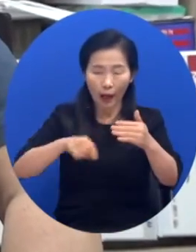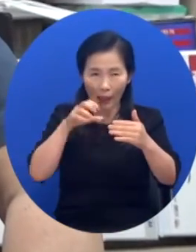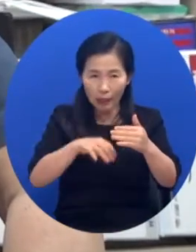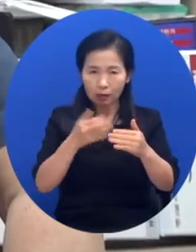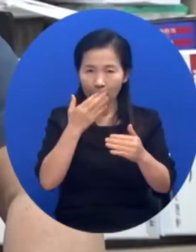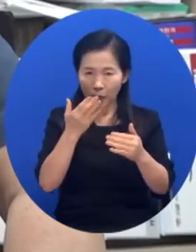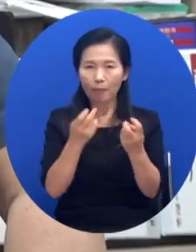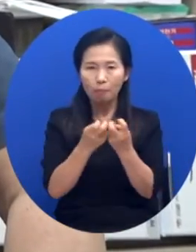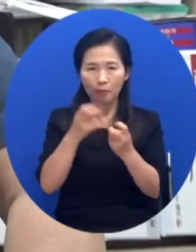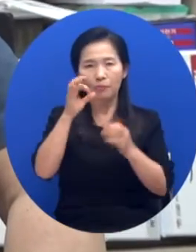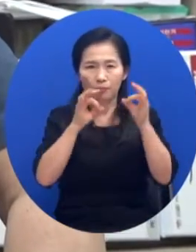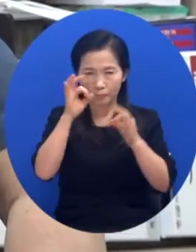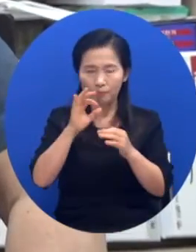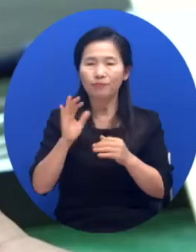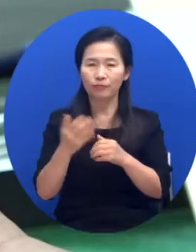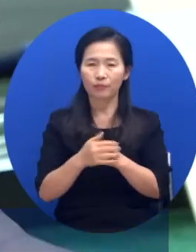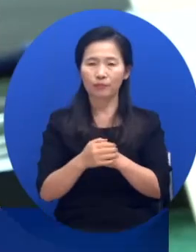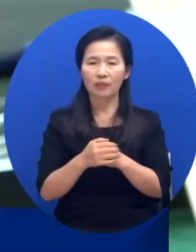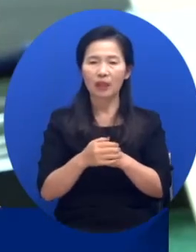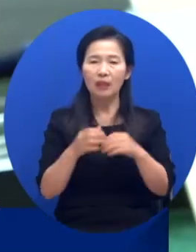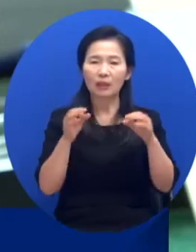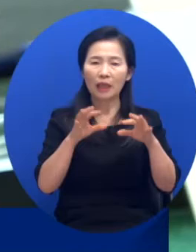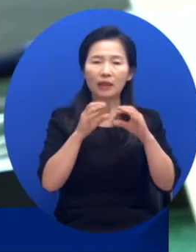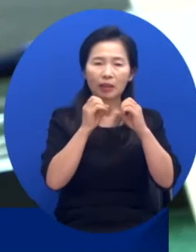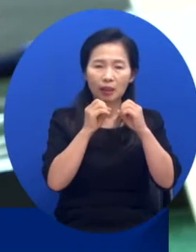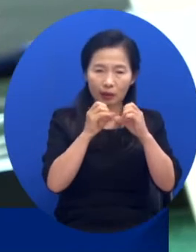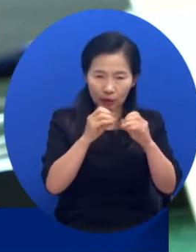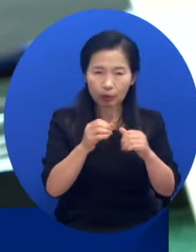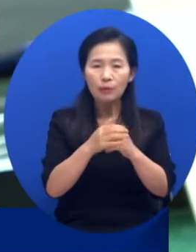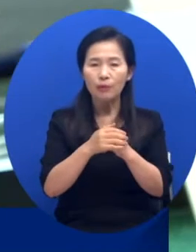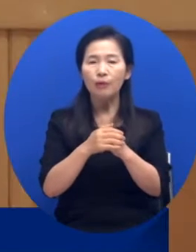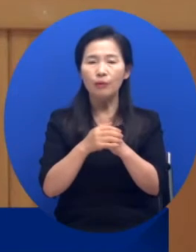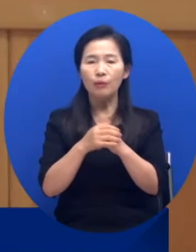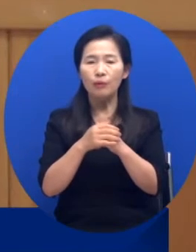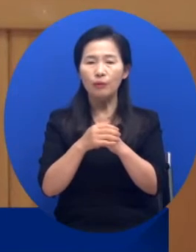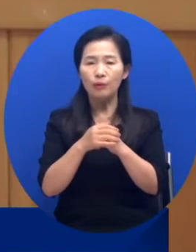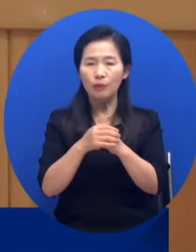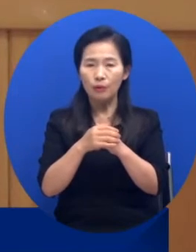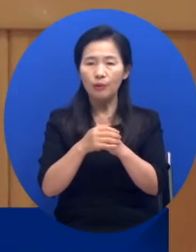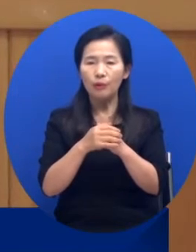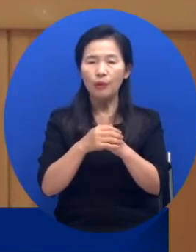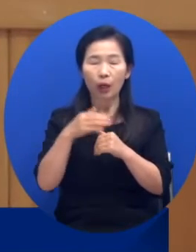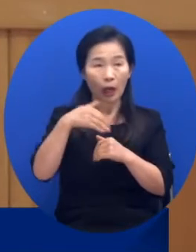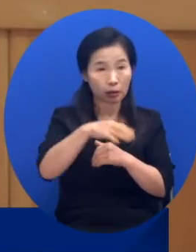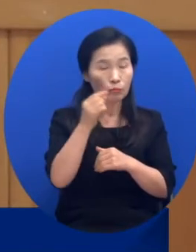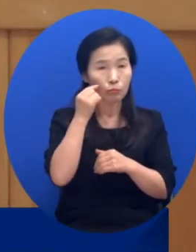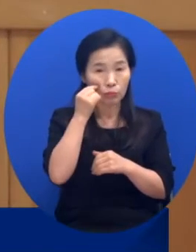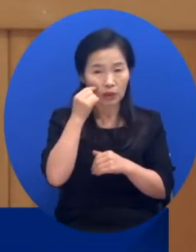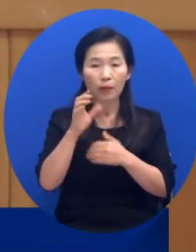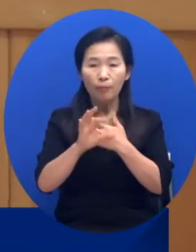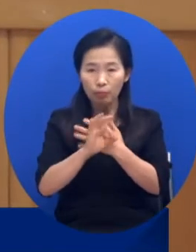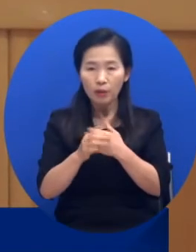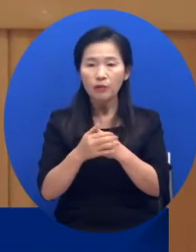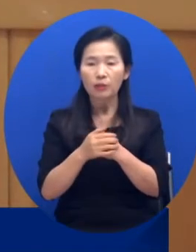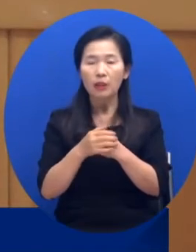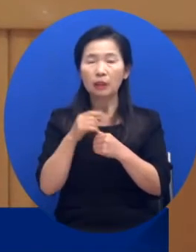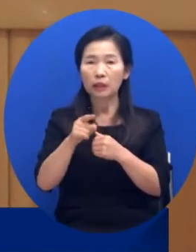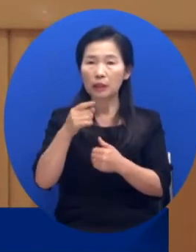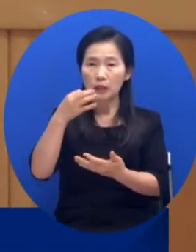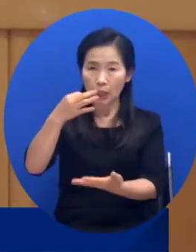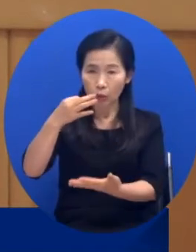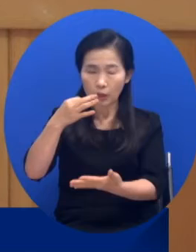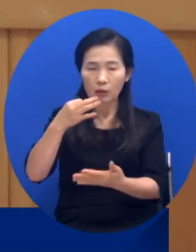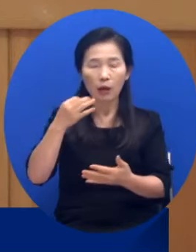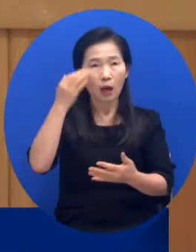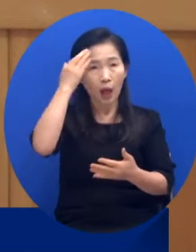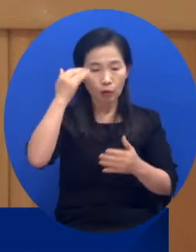찾자는 겁니다. 이번에 단기 선교 가기로 한 교회 중에 당시부터 다 못 가면 그러면 그럼 그 자원을